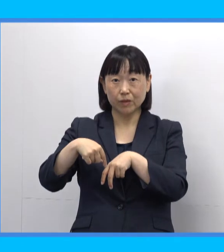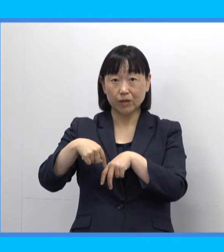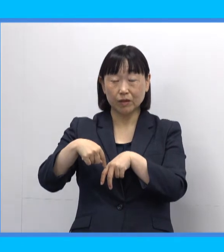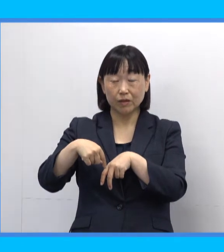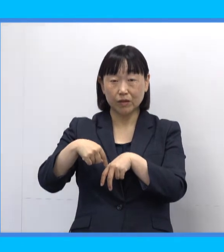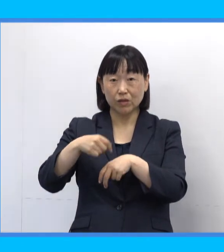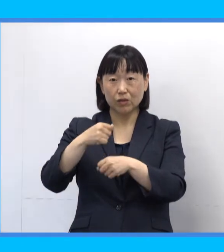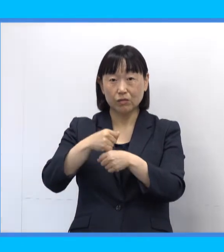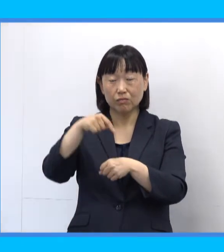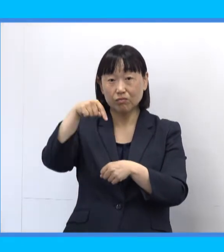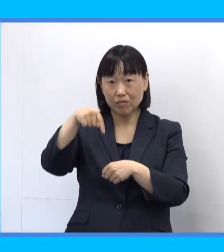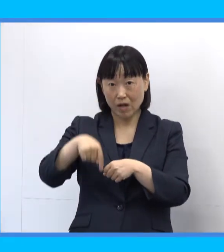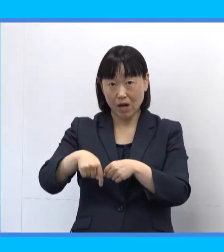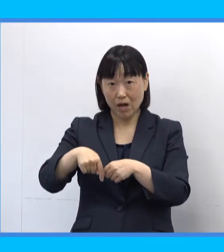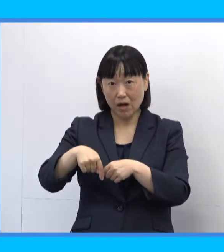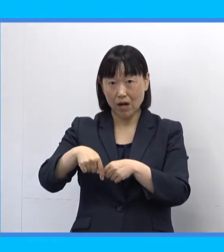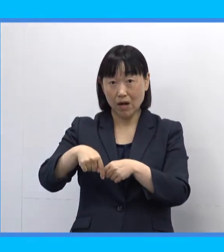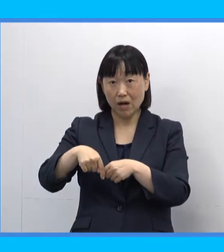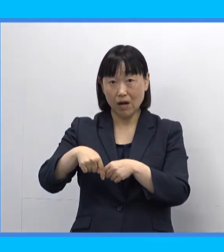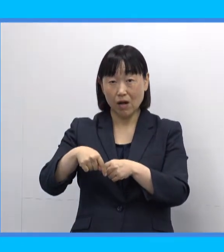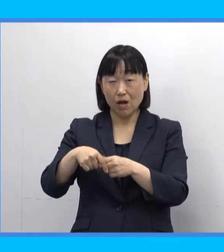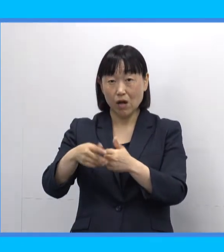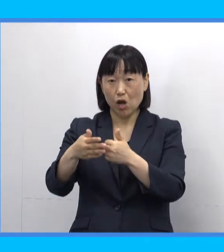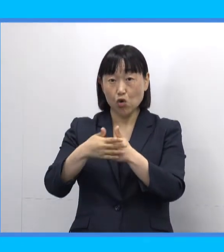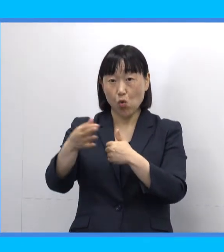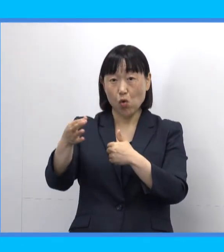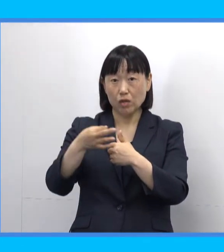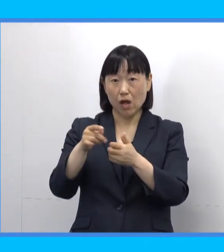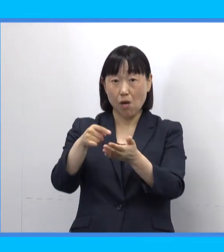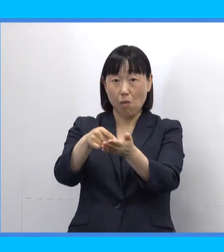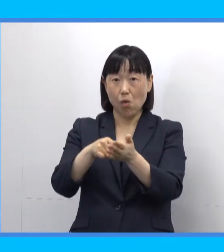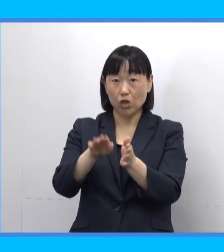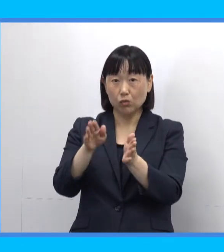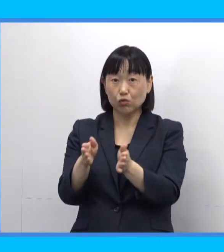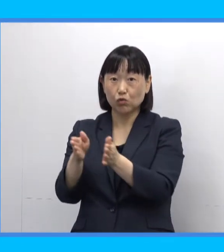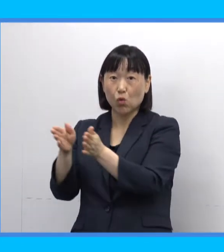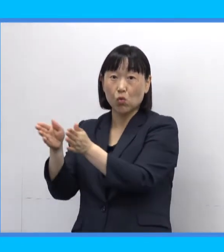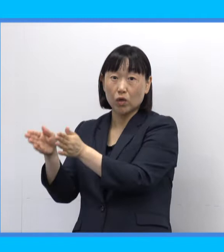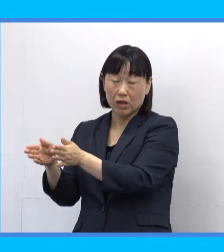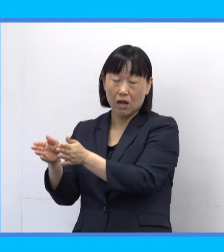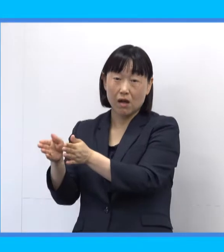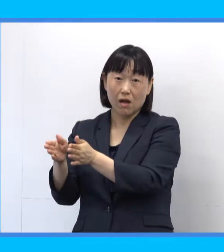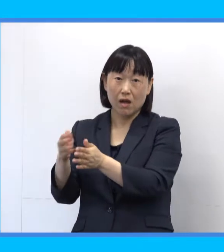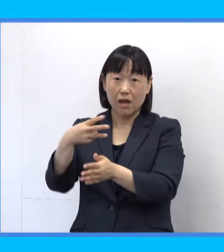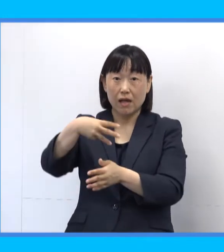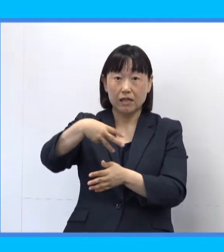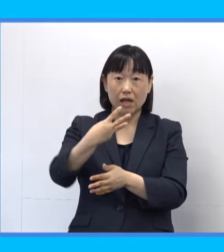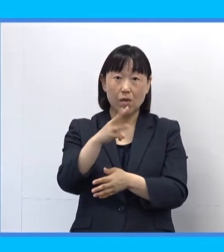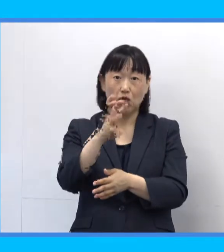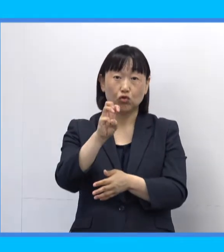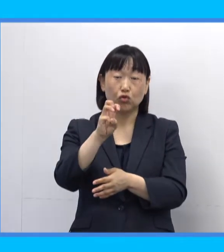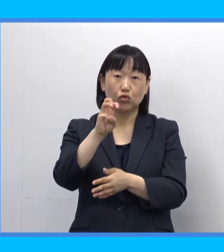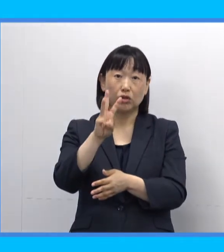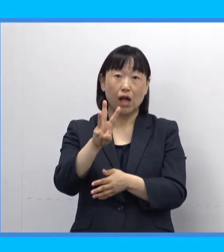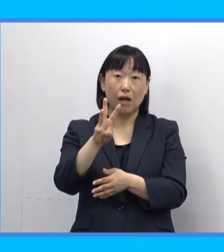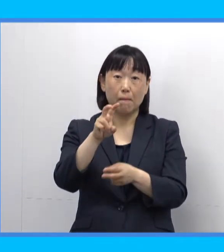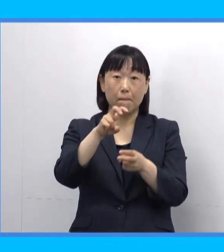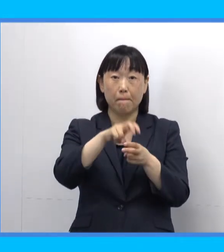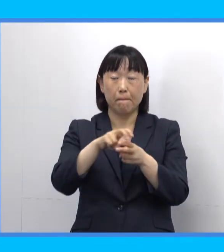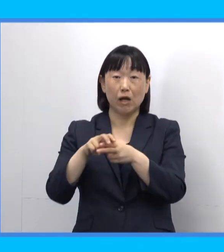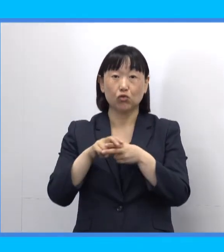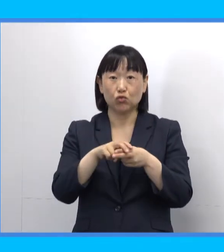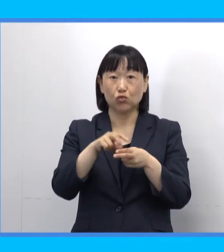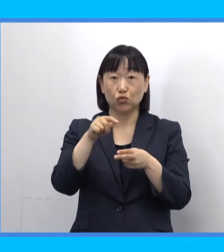マス席のうち、協賛申し込み分を除いた333マ